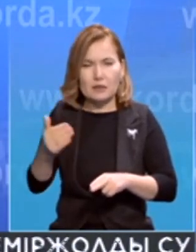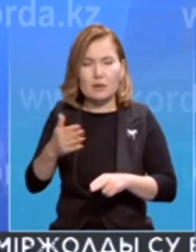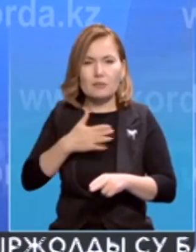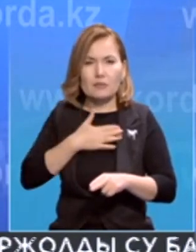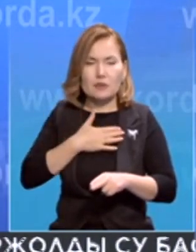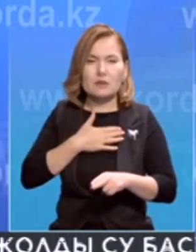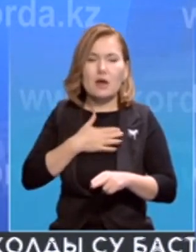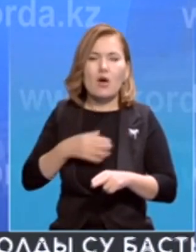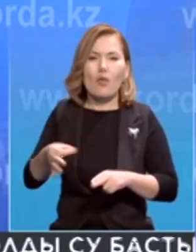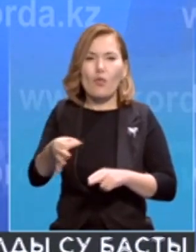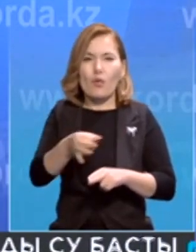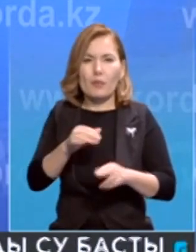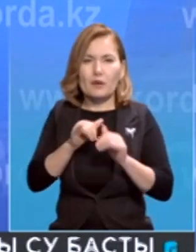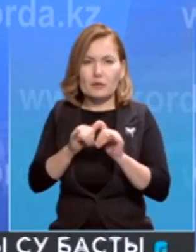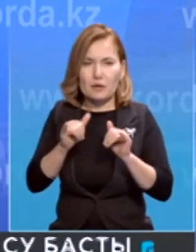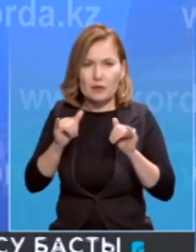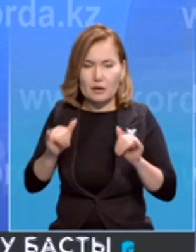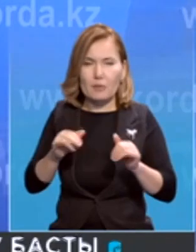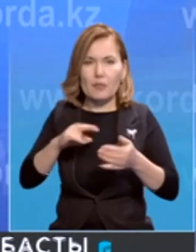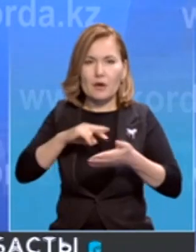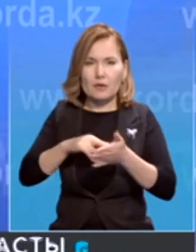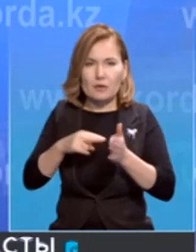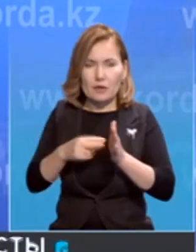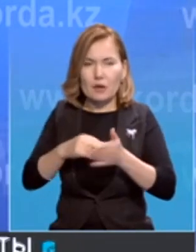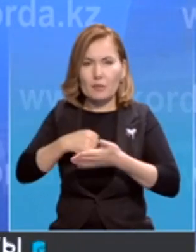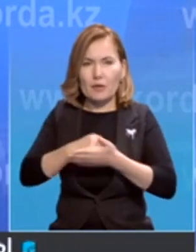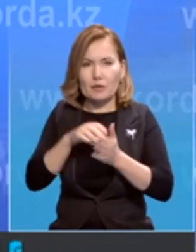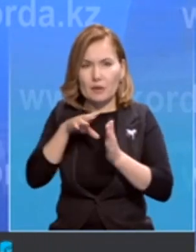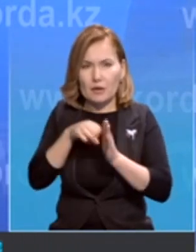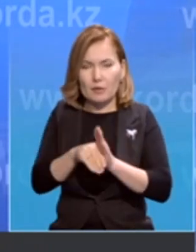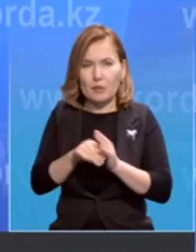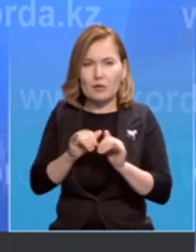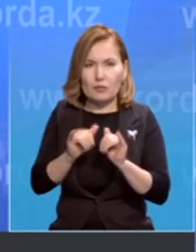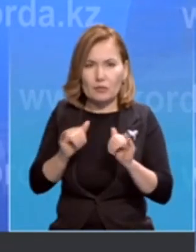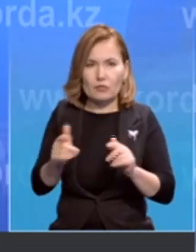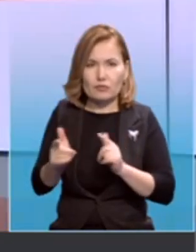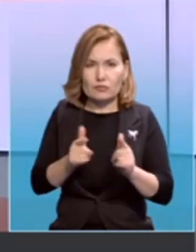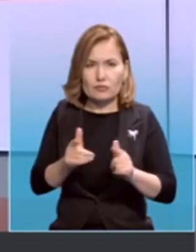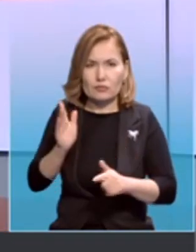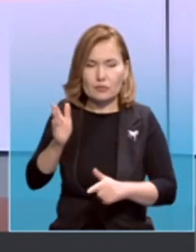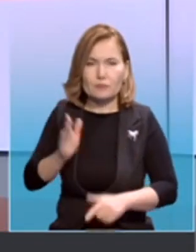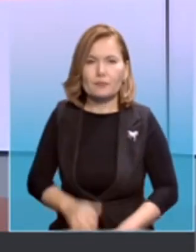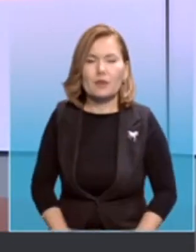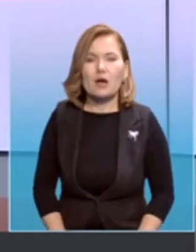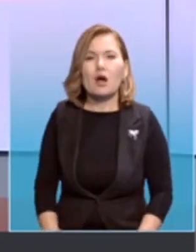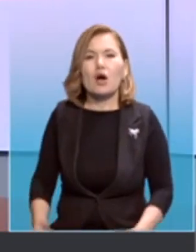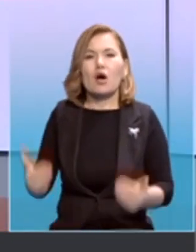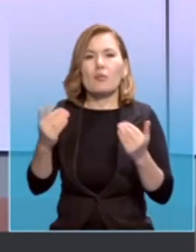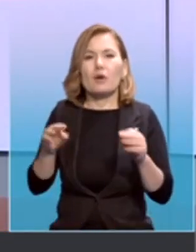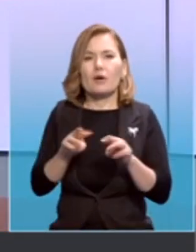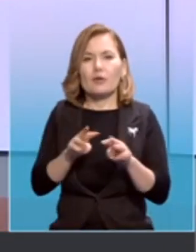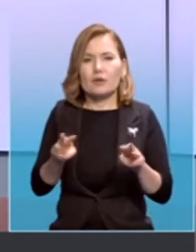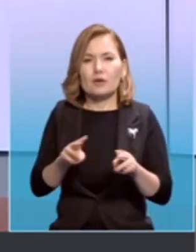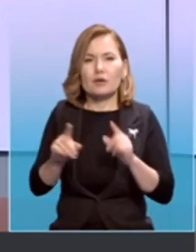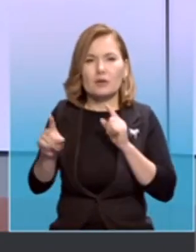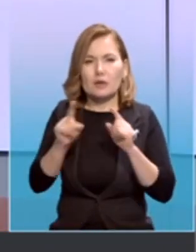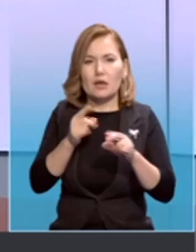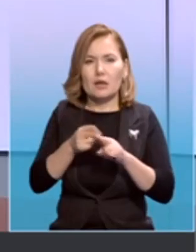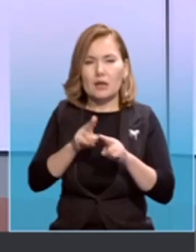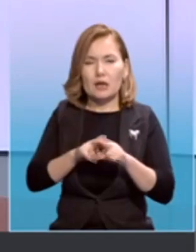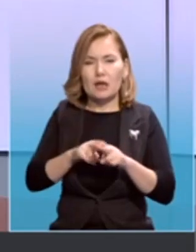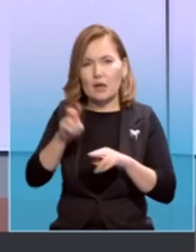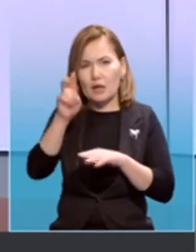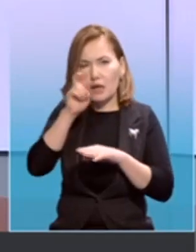облыстың дамуының кешенді жоспарына енгізіп, өзектендіріп жатырмыз. Бүгінгі үкіметтің кеңейтілген